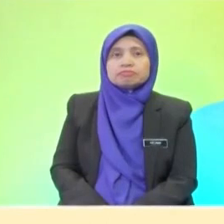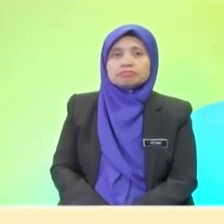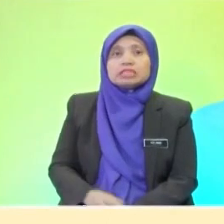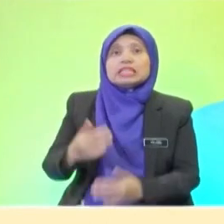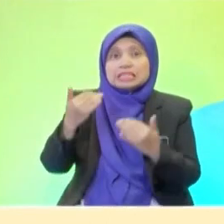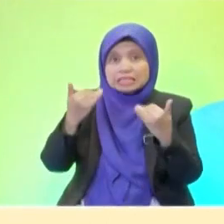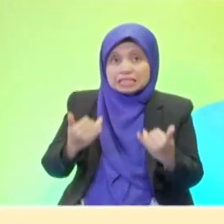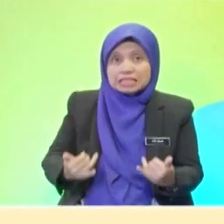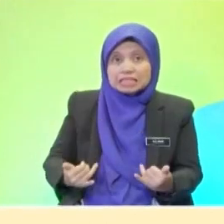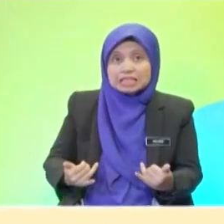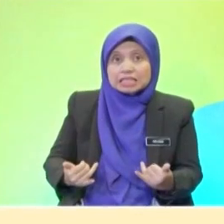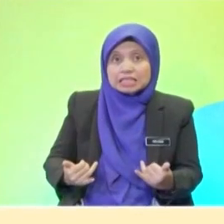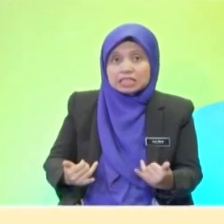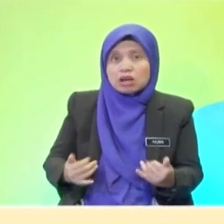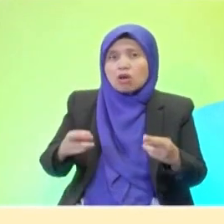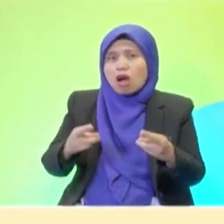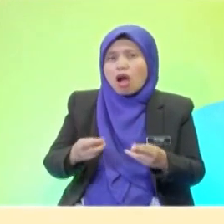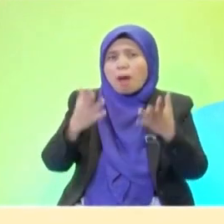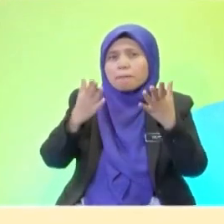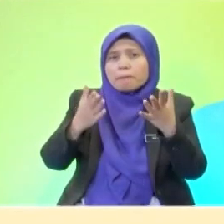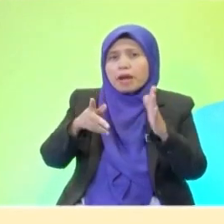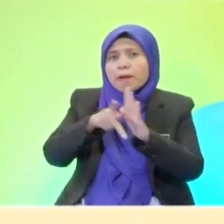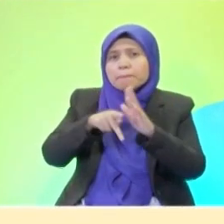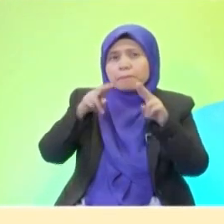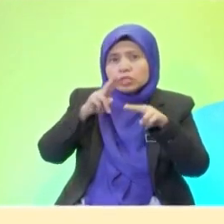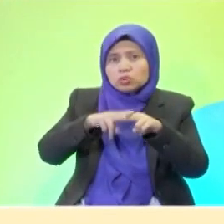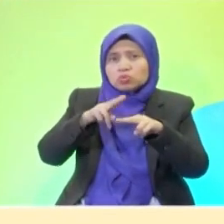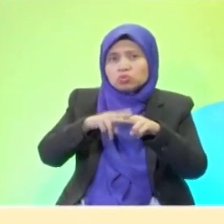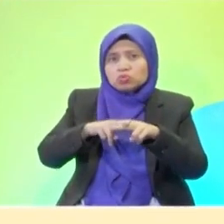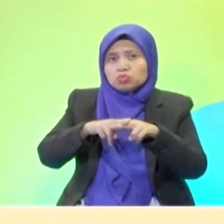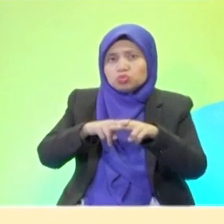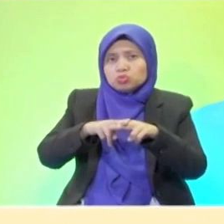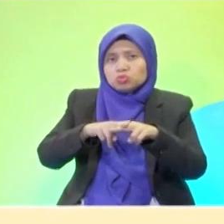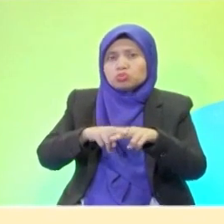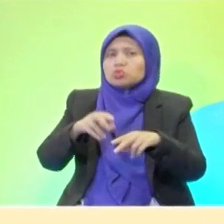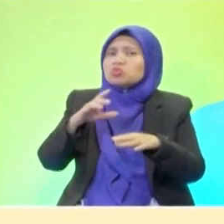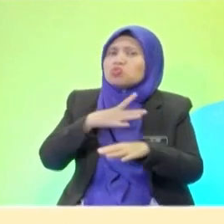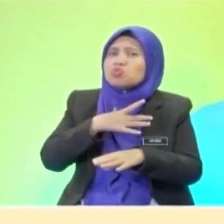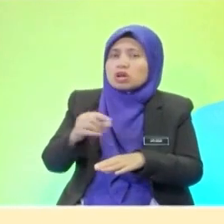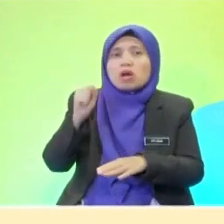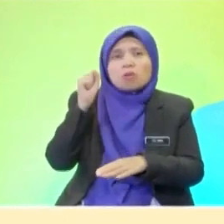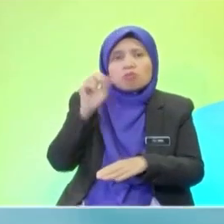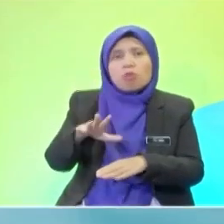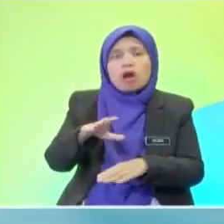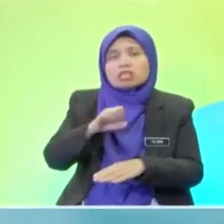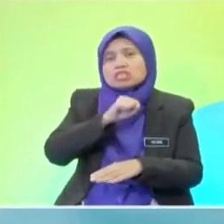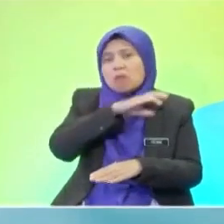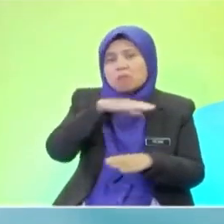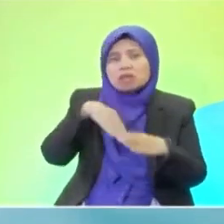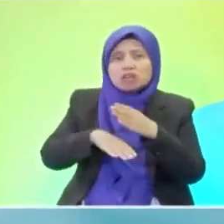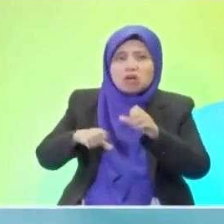ini penduduk kampung yang gemar membuang sampah ke dalam Sungai